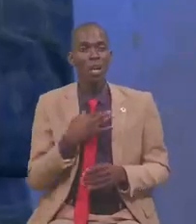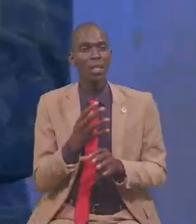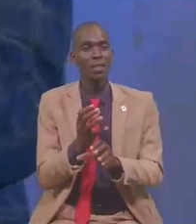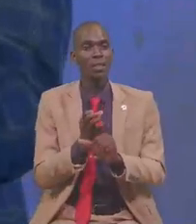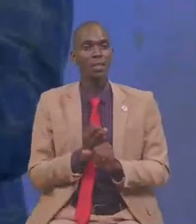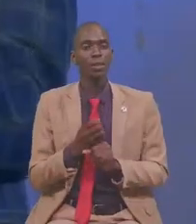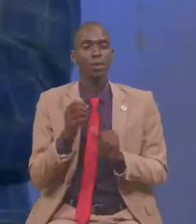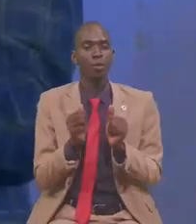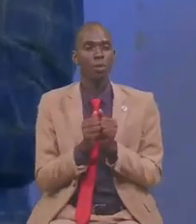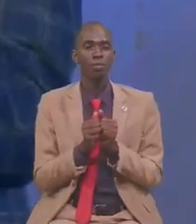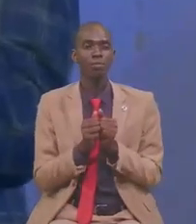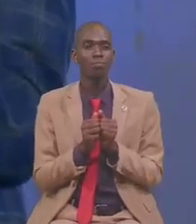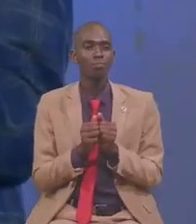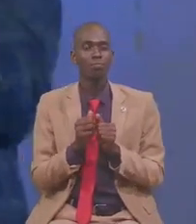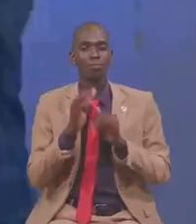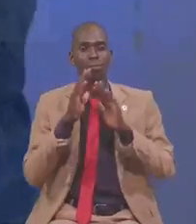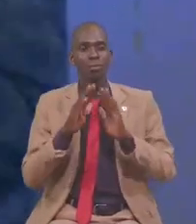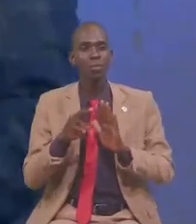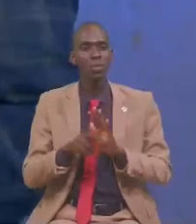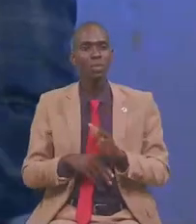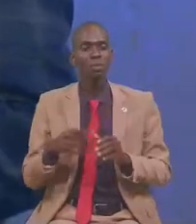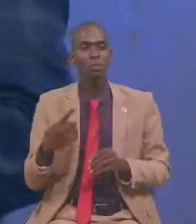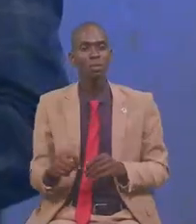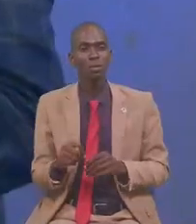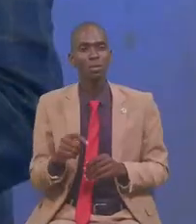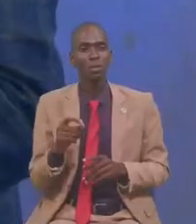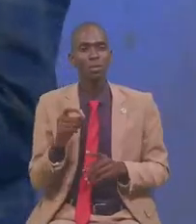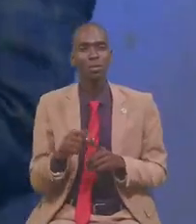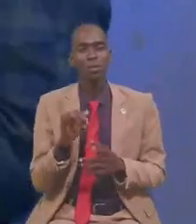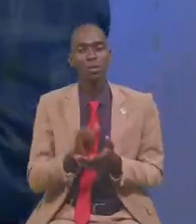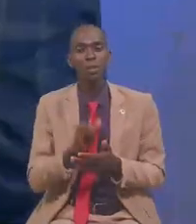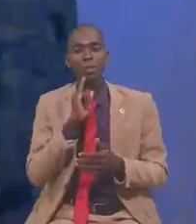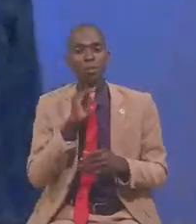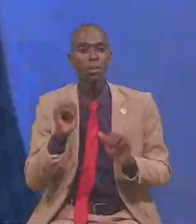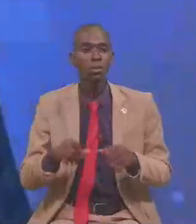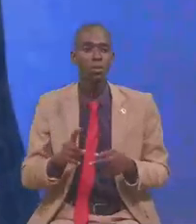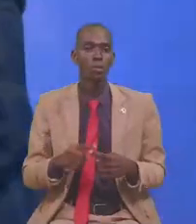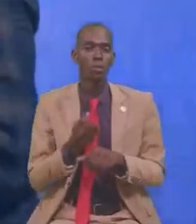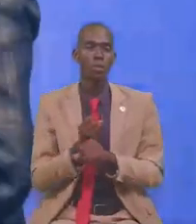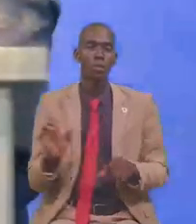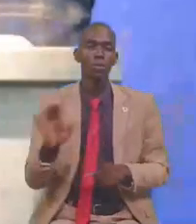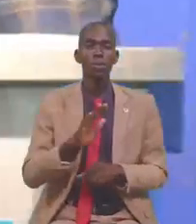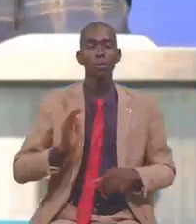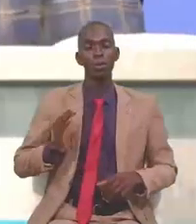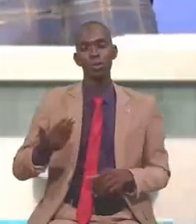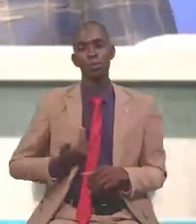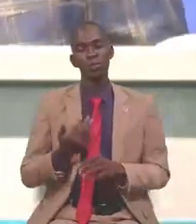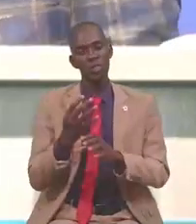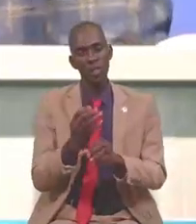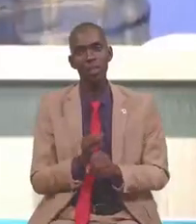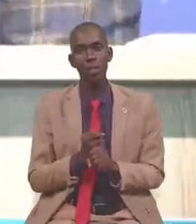avec douceur la parole qui a été plantée en vous et qui peut sauver vos âmes. Recevez